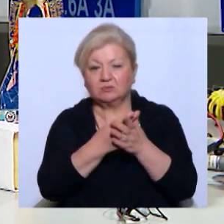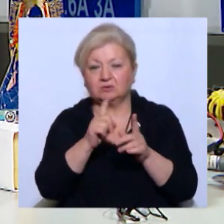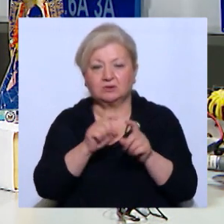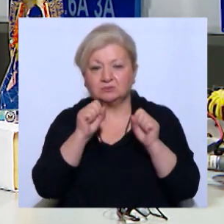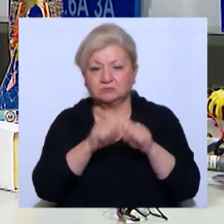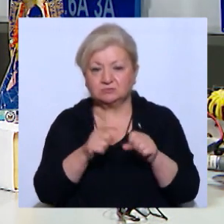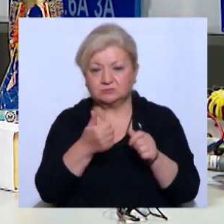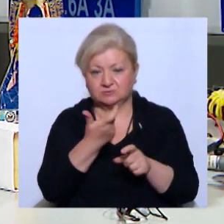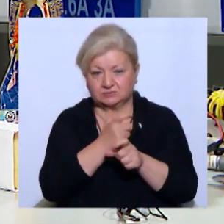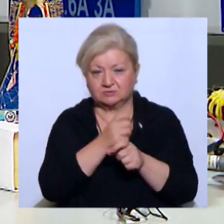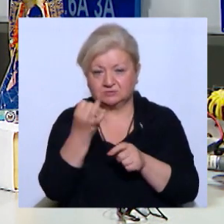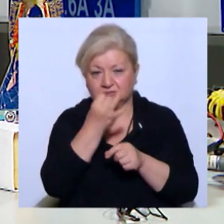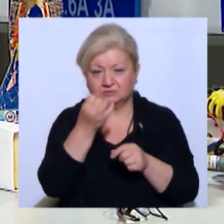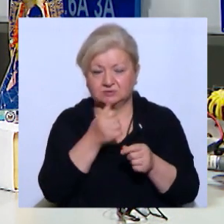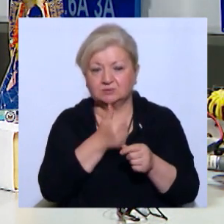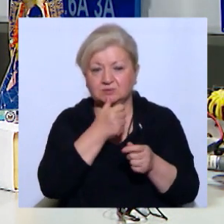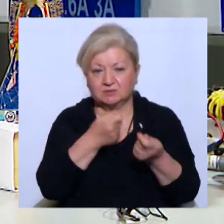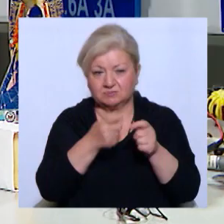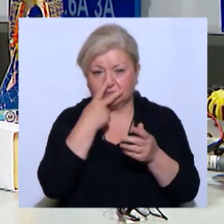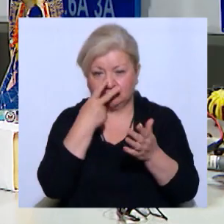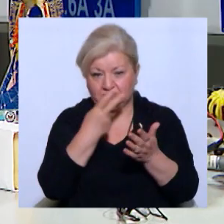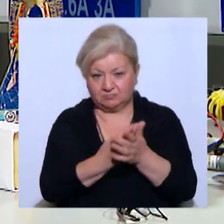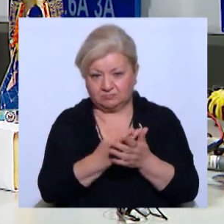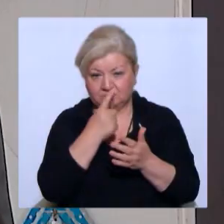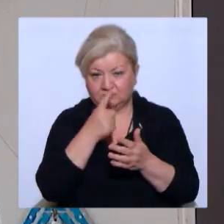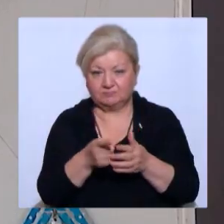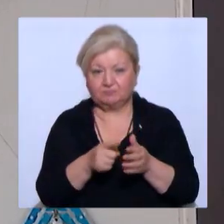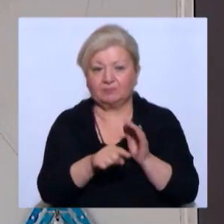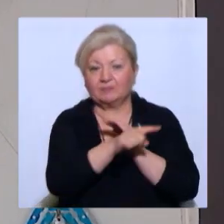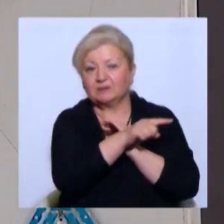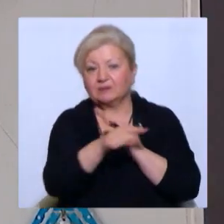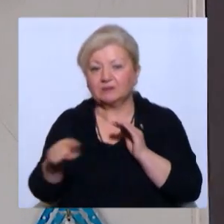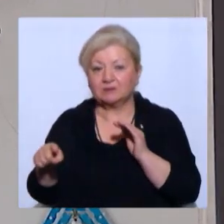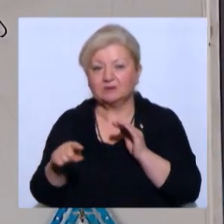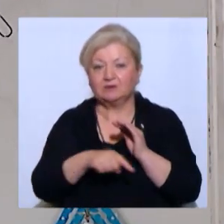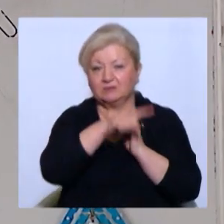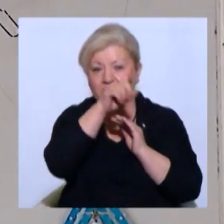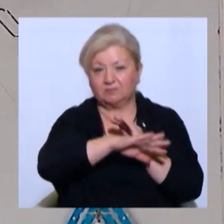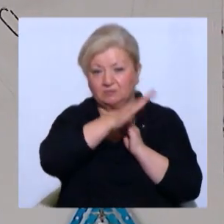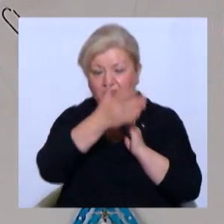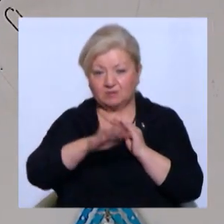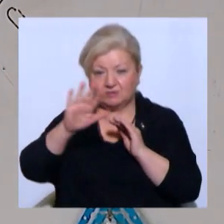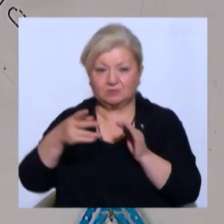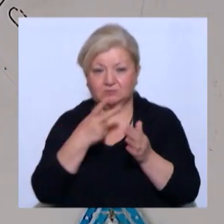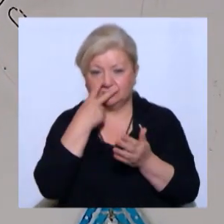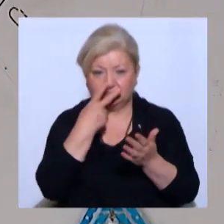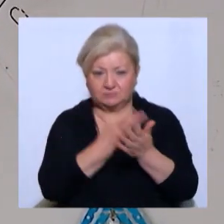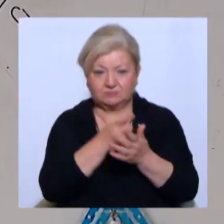გრძივ მდგარ ტალღასთან დაკავშირებით, ანუ აკუსტიკური მდგარი ტალღა ულტრაბგერული გამომსხივებლების